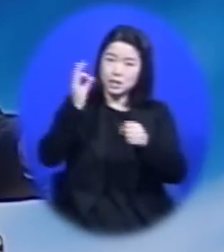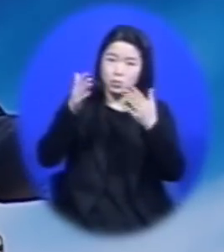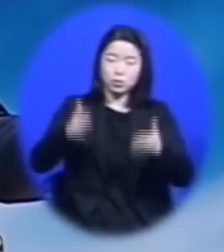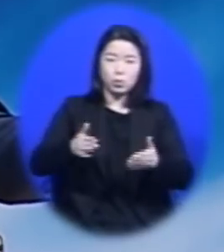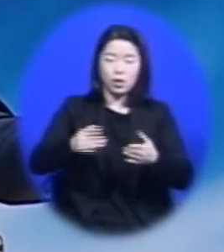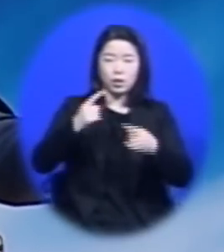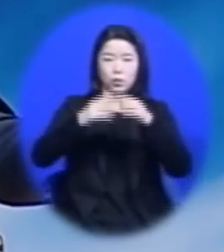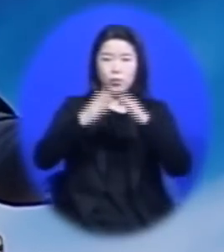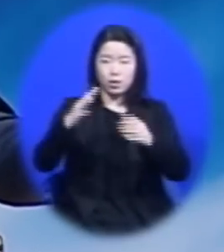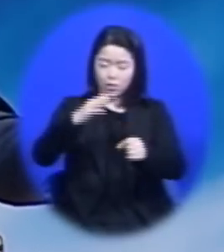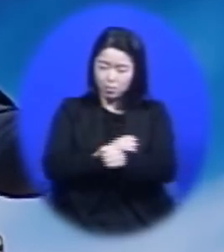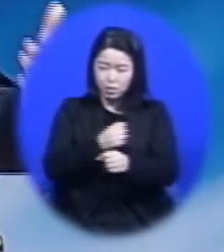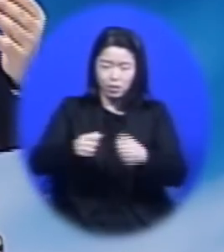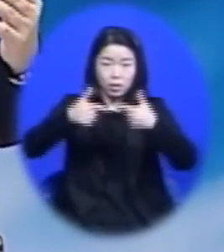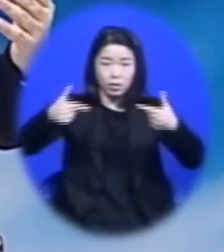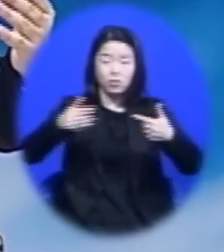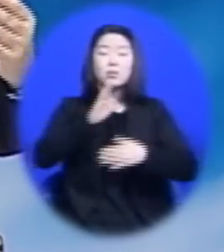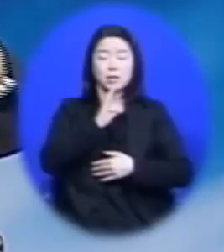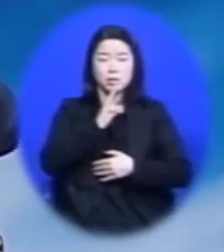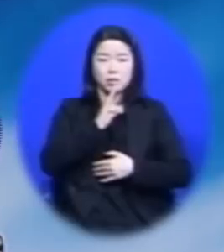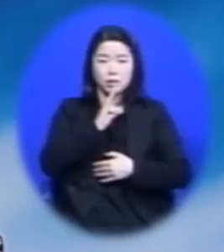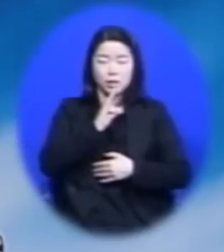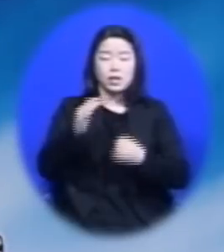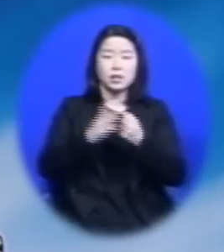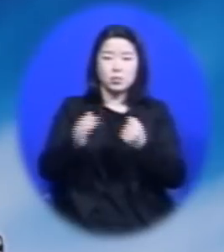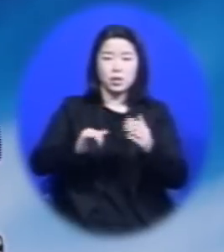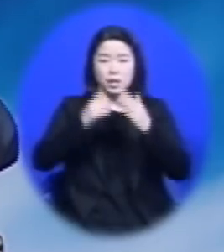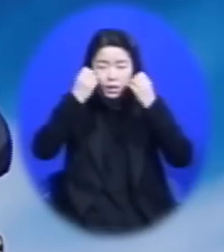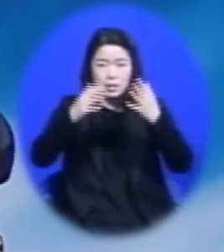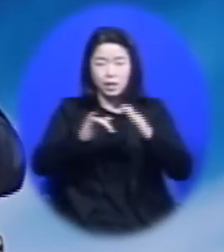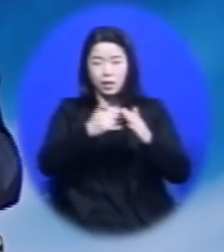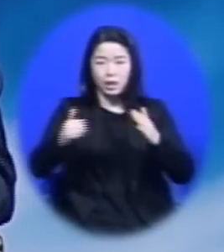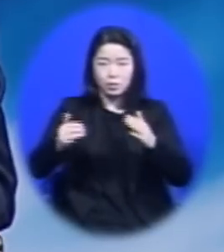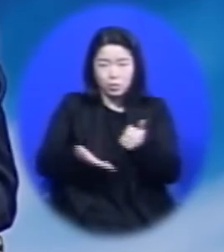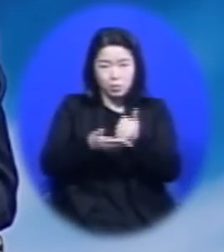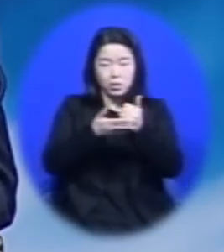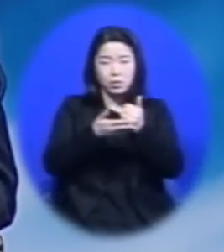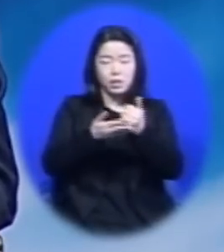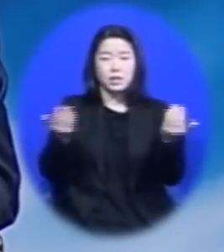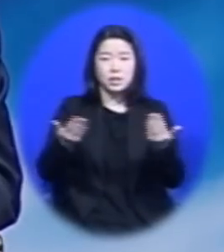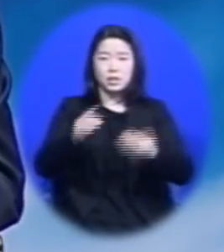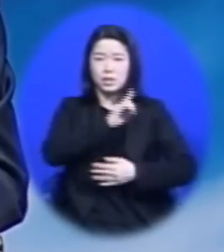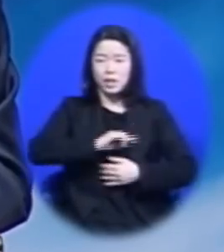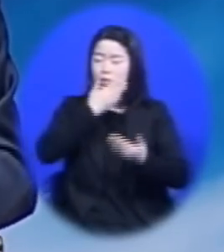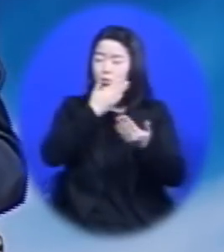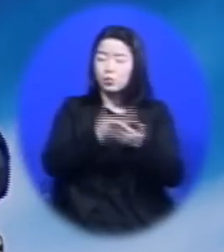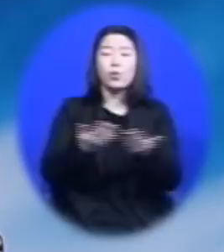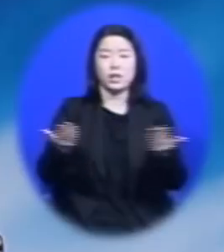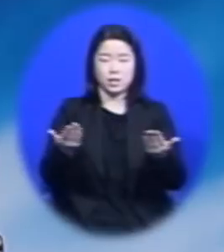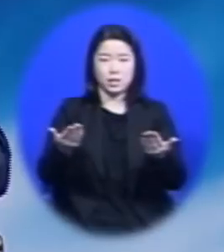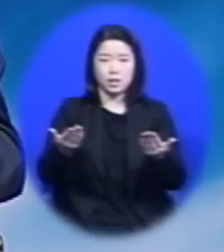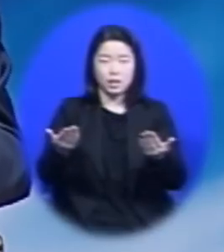교회가 부흥되어 그래서 새 가족을 섬기는 일이 교회 제일 중요한 사역입니다데 새